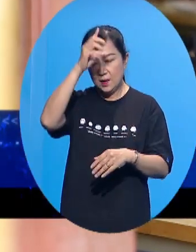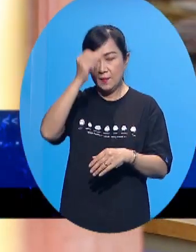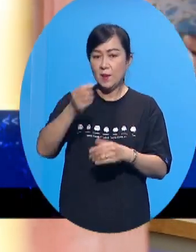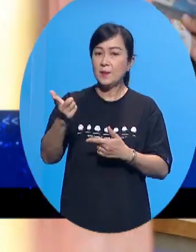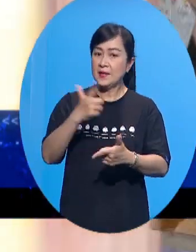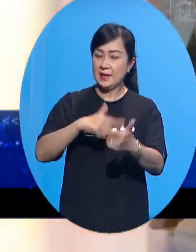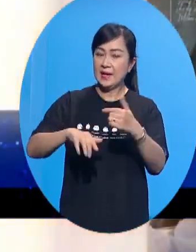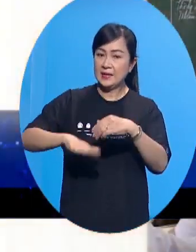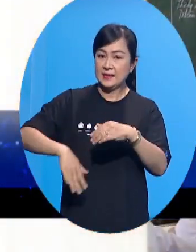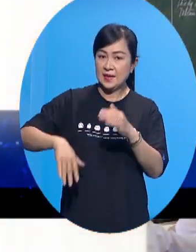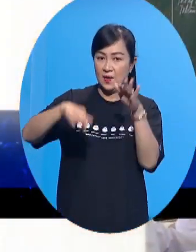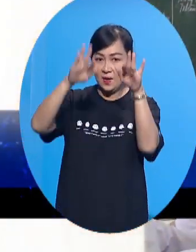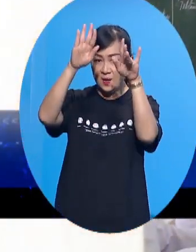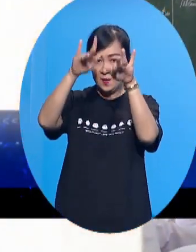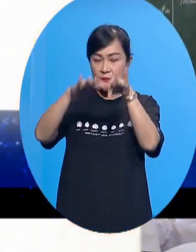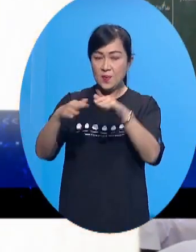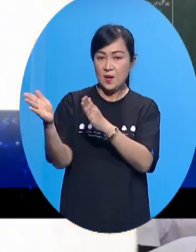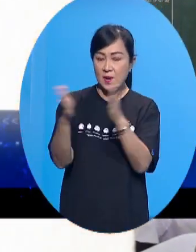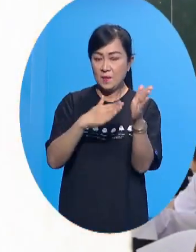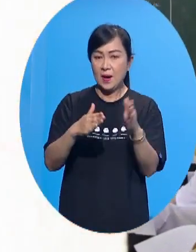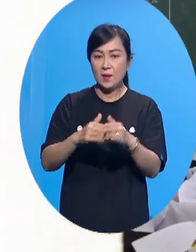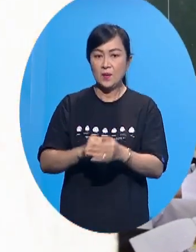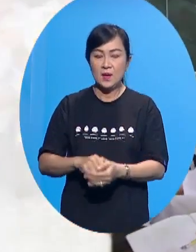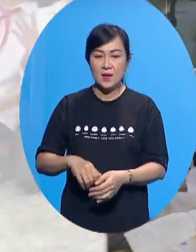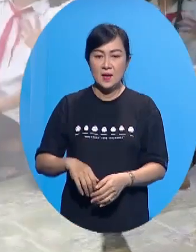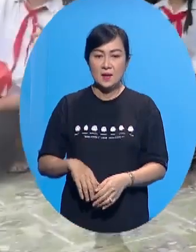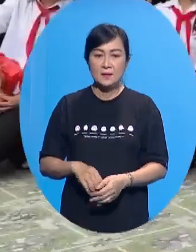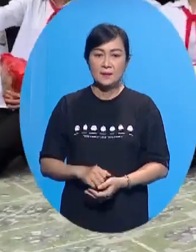trở lại sau mưa bão, không còn lấm lem bùn